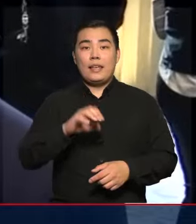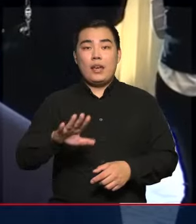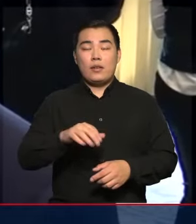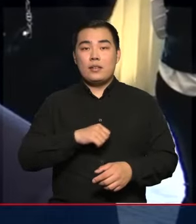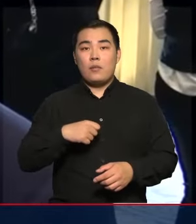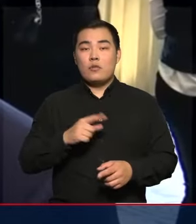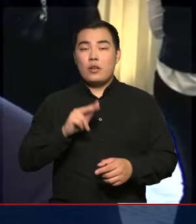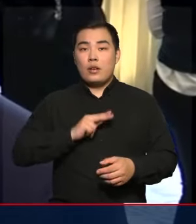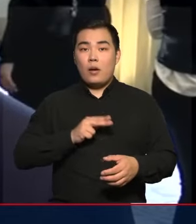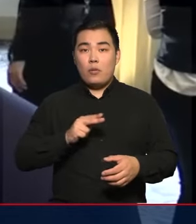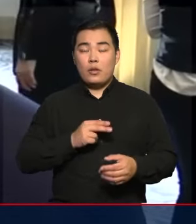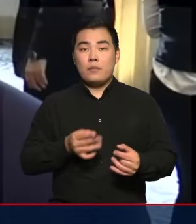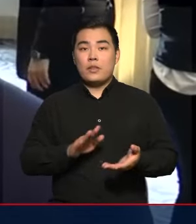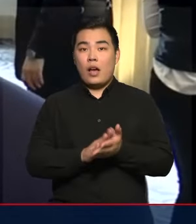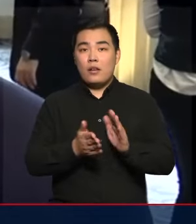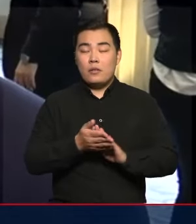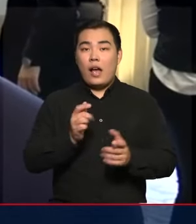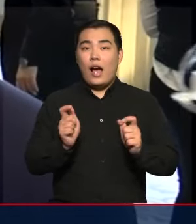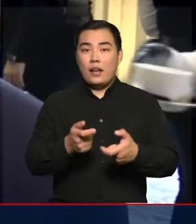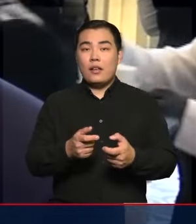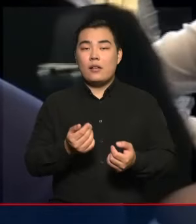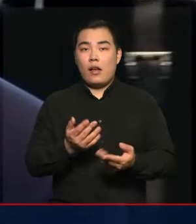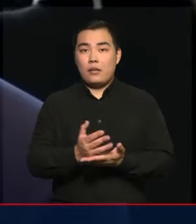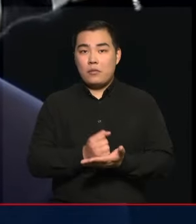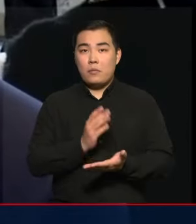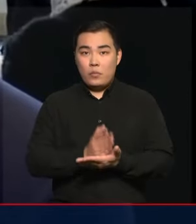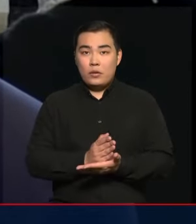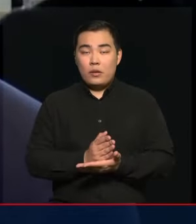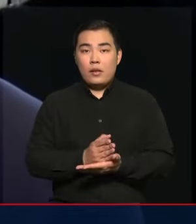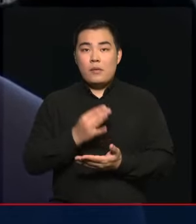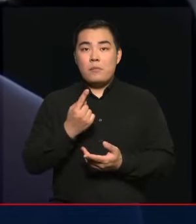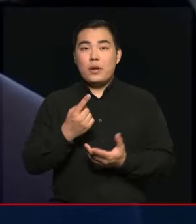еуропалық тиісті қызметтермен келісілген шектеулерді сақтаймыз. Олар бір күндік кәсіпорындар. Тексерсек ашылып, қандай да бір келісімшарт